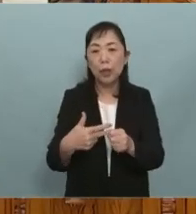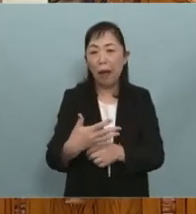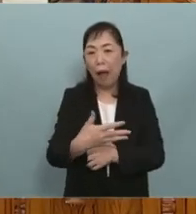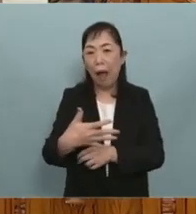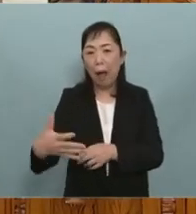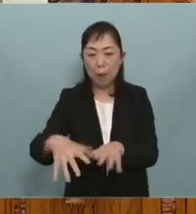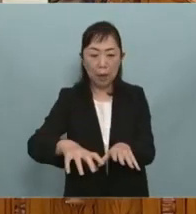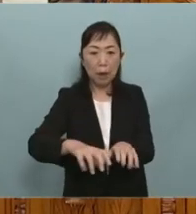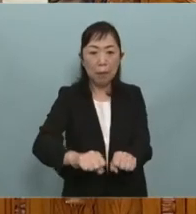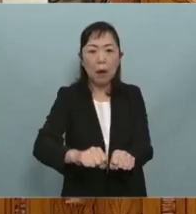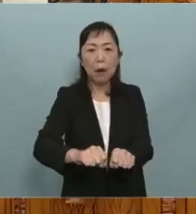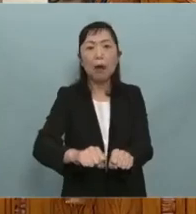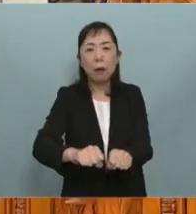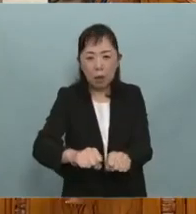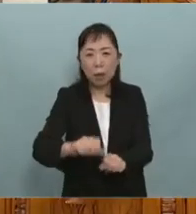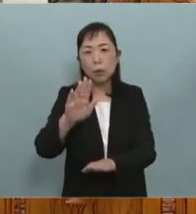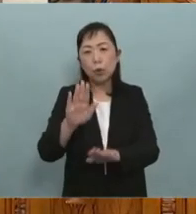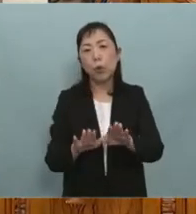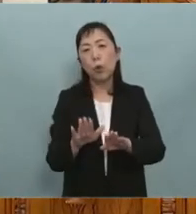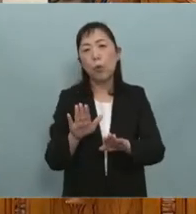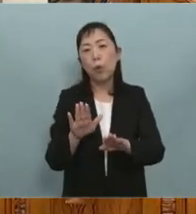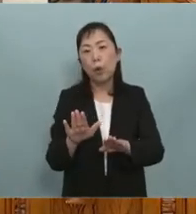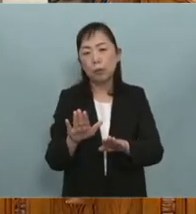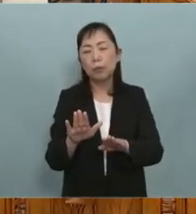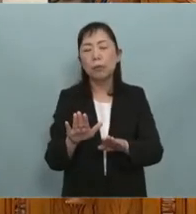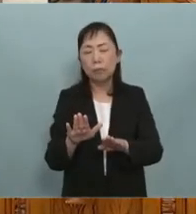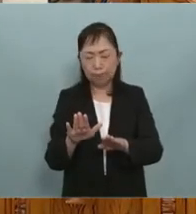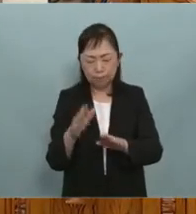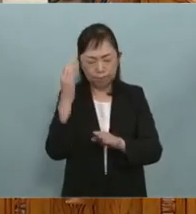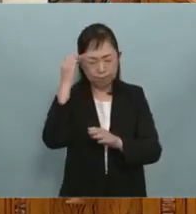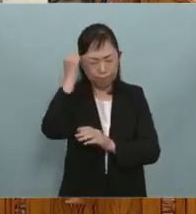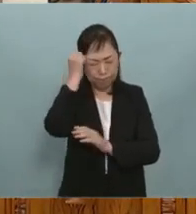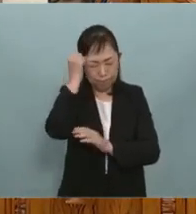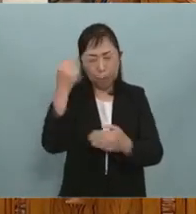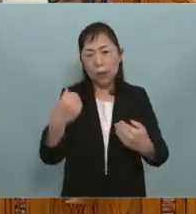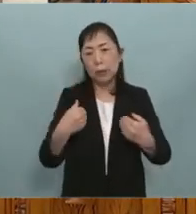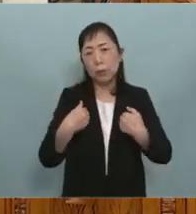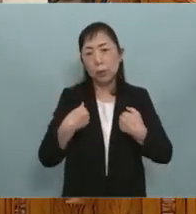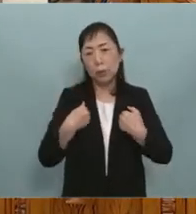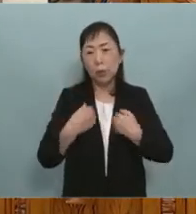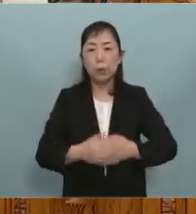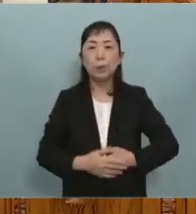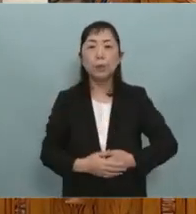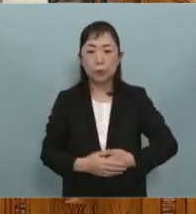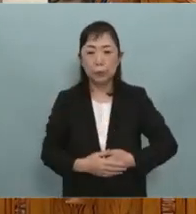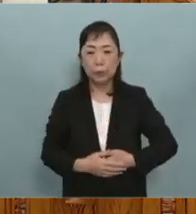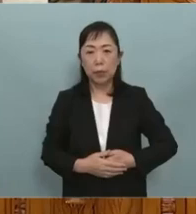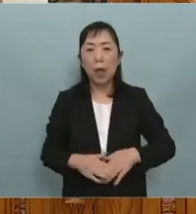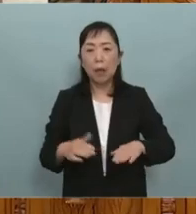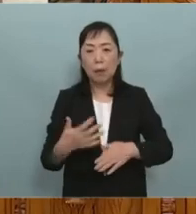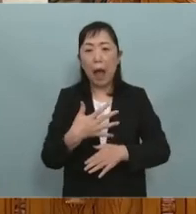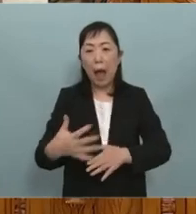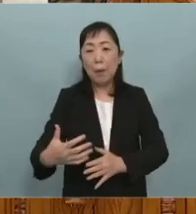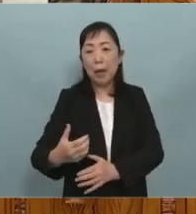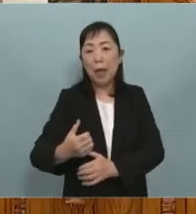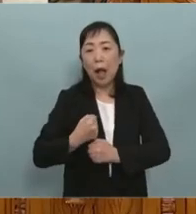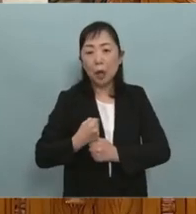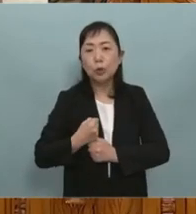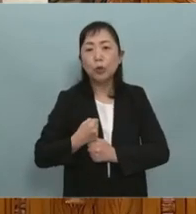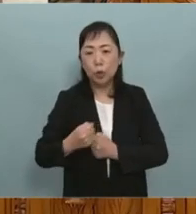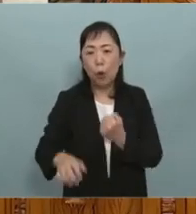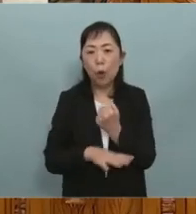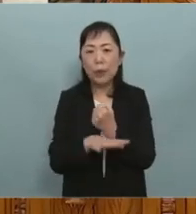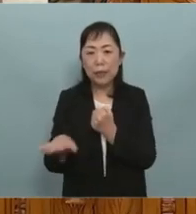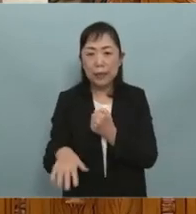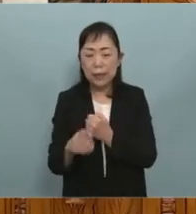資生化に置かれたことなどを私は決して忘れません基地負担の軽減にも引き続き取り組み